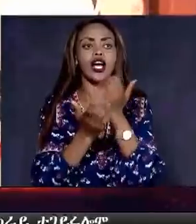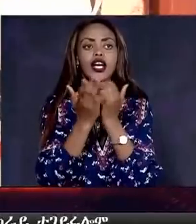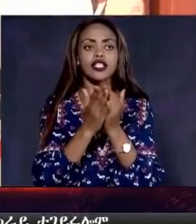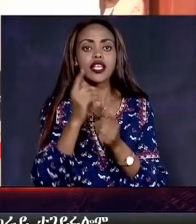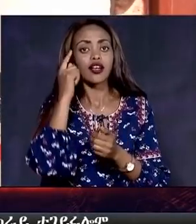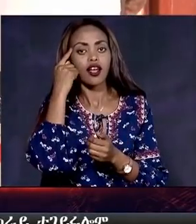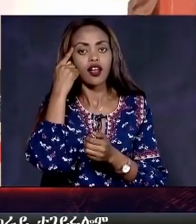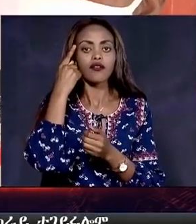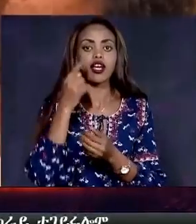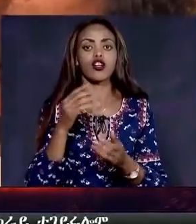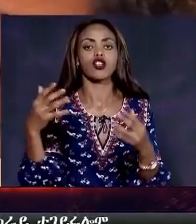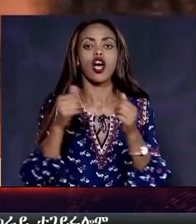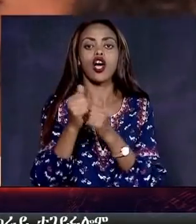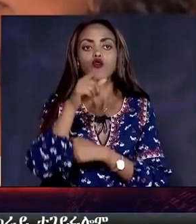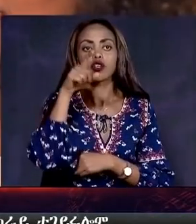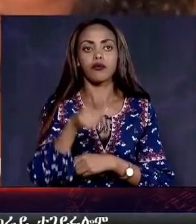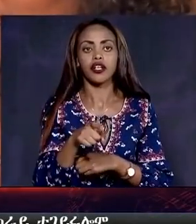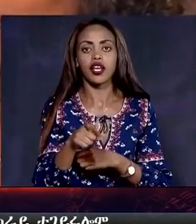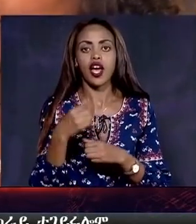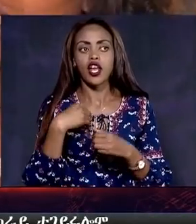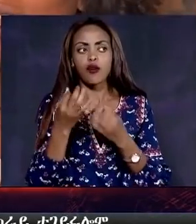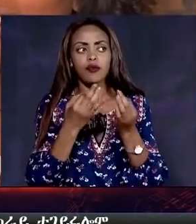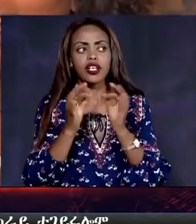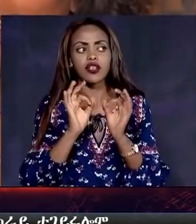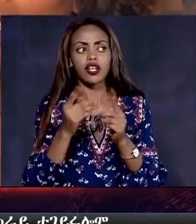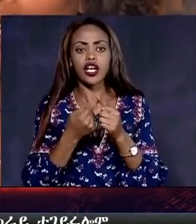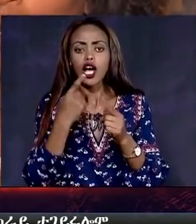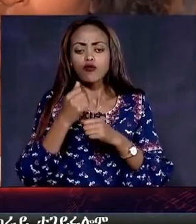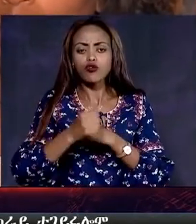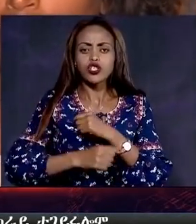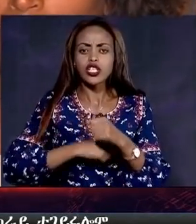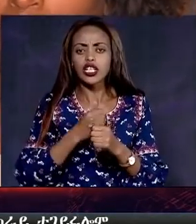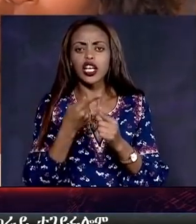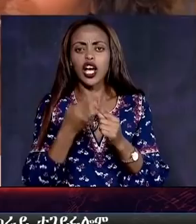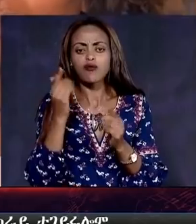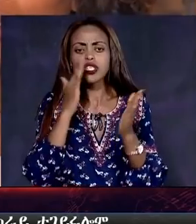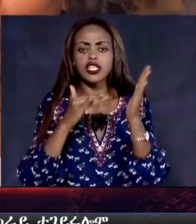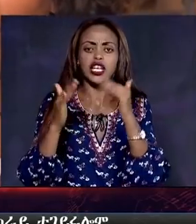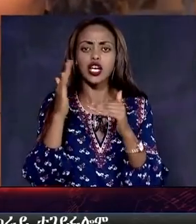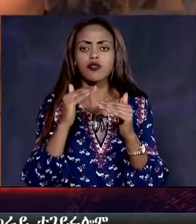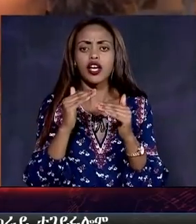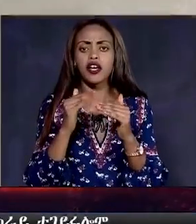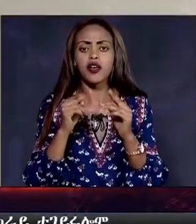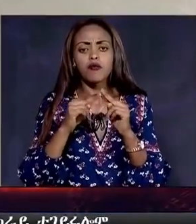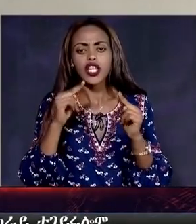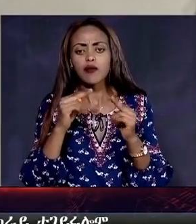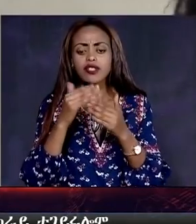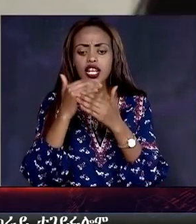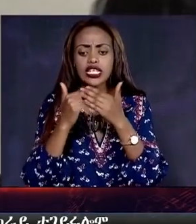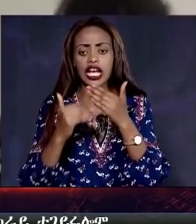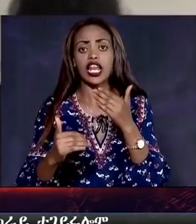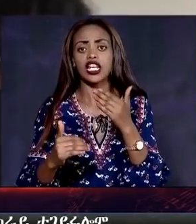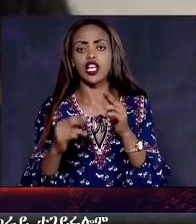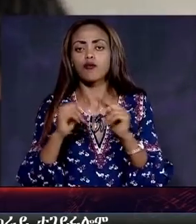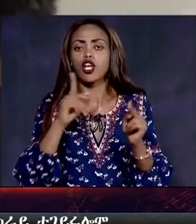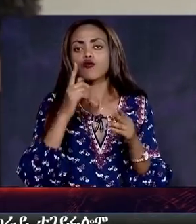ተሓላሊና ክንሓልፎ እዩ ዝግብአና ቃ መግለፂ የብለይ ካብ ጭንቀትና ካብ ፀገምና ብጣዕሚ ስለ ላቃለለትልና